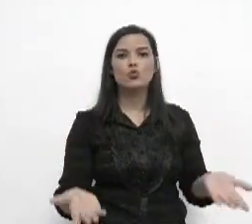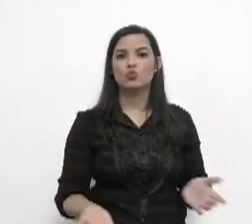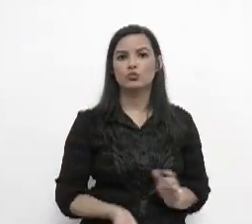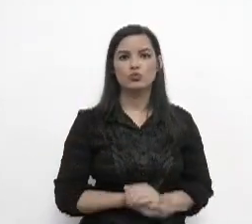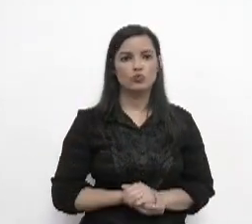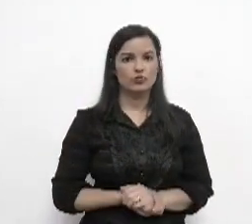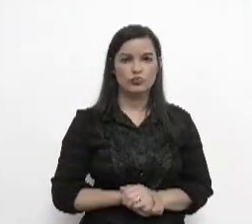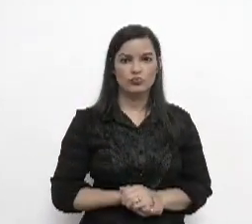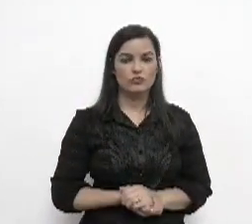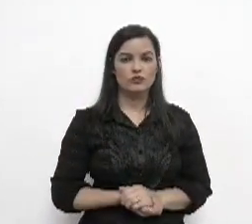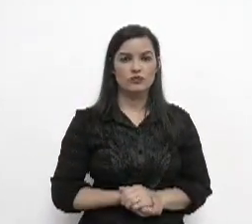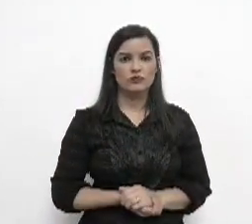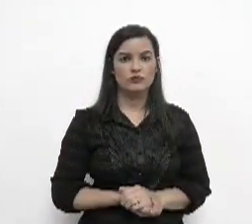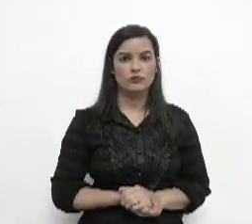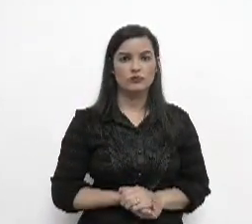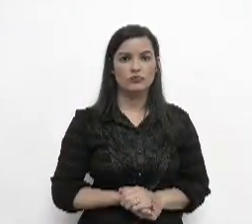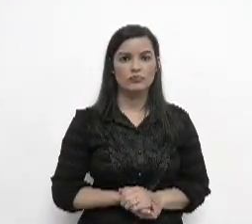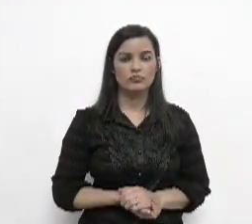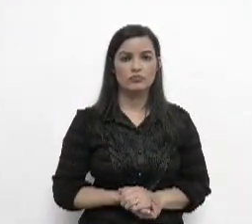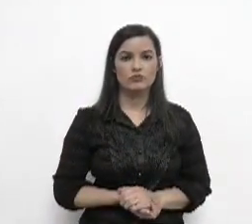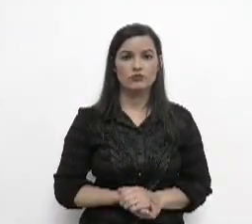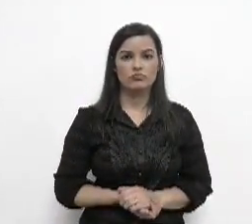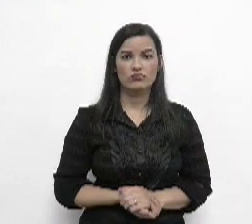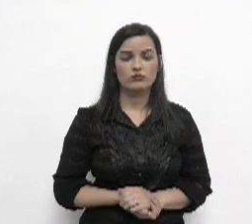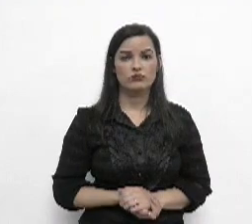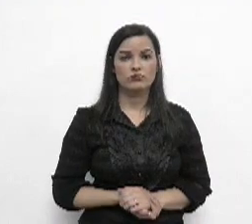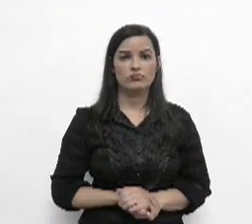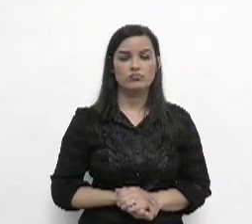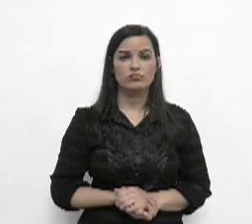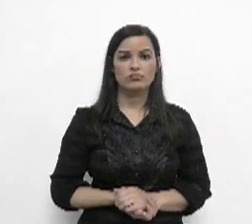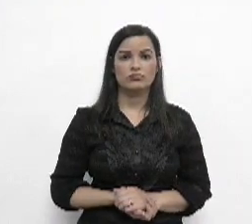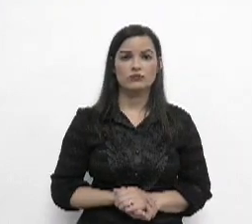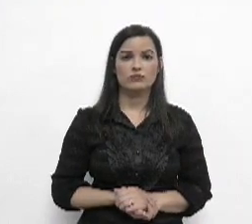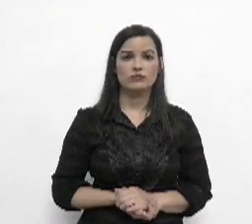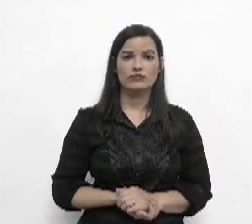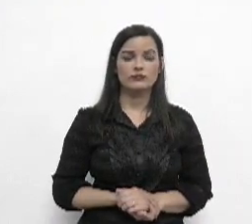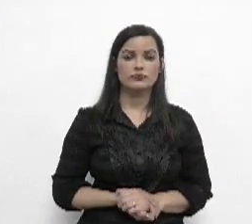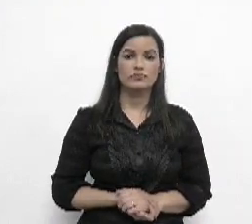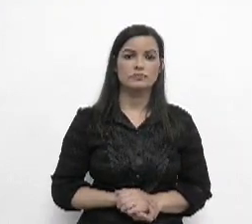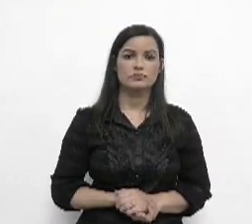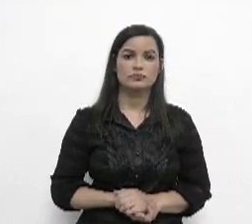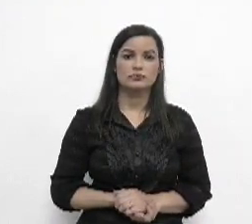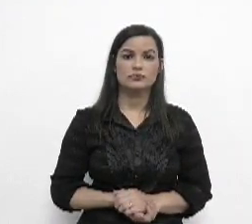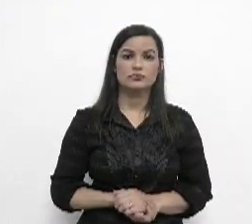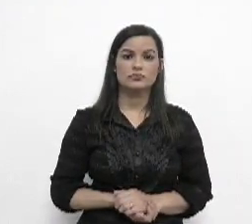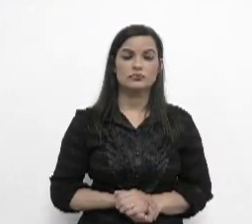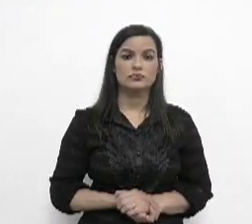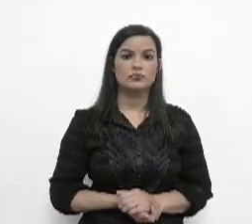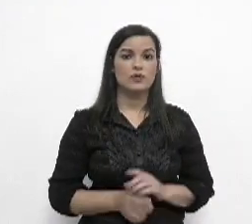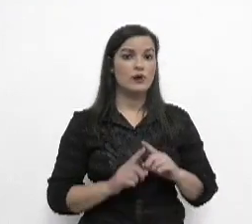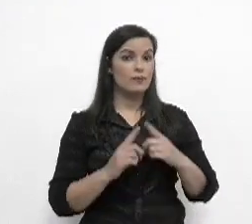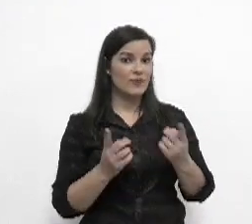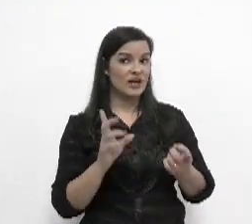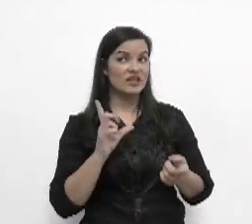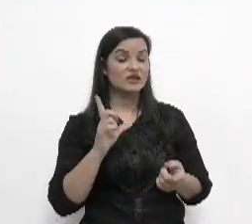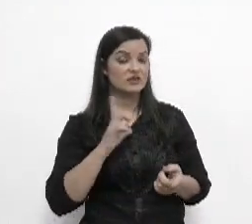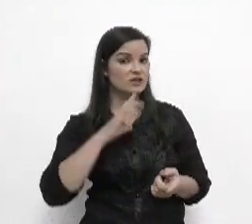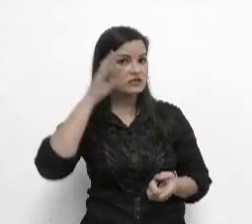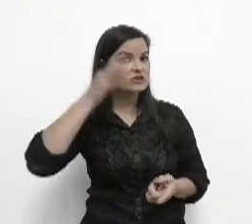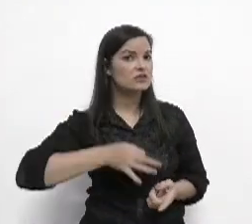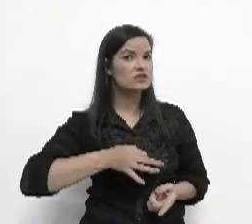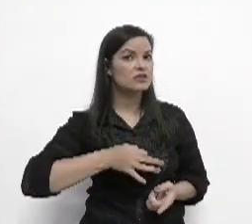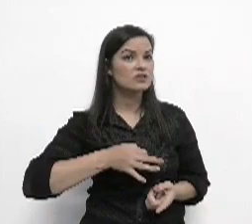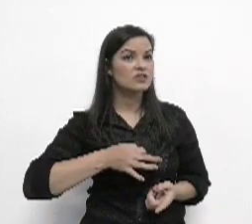것은 우리 모두가 하나님 나라 확장을 위해 부름을 받은 한 공동체라는 사실입니다. Mas uma certeza nós temos que todos nós aqui fomos